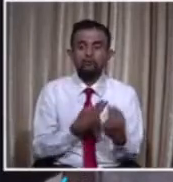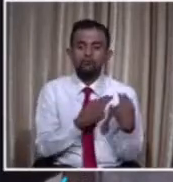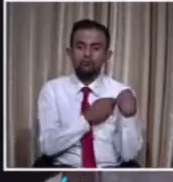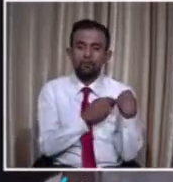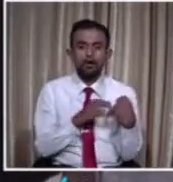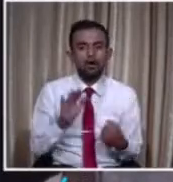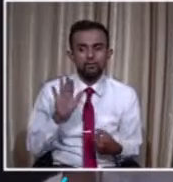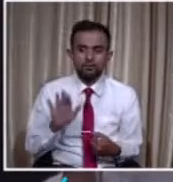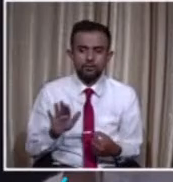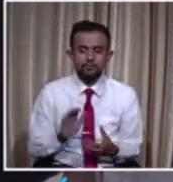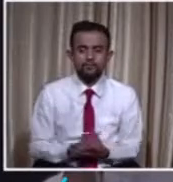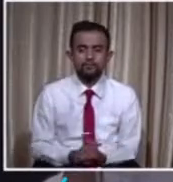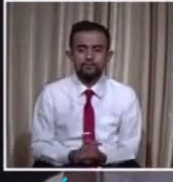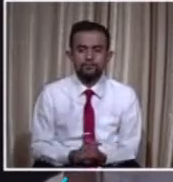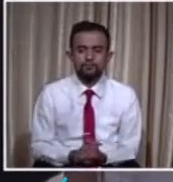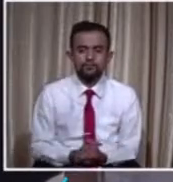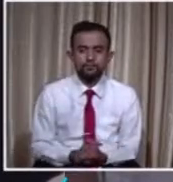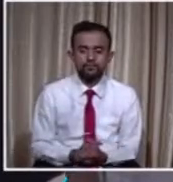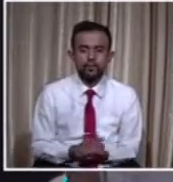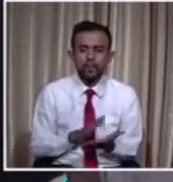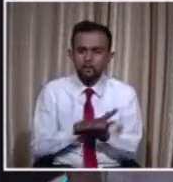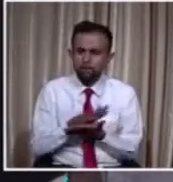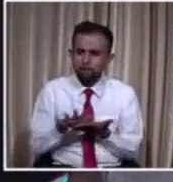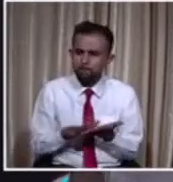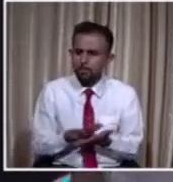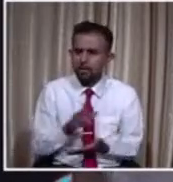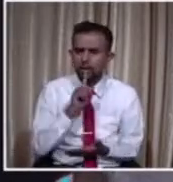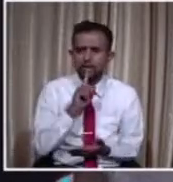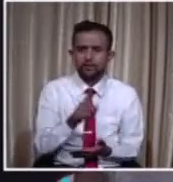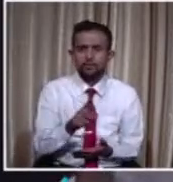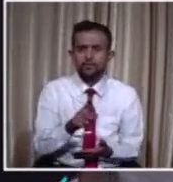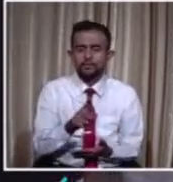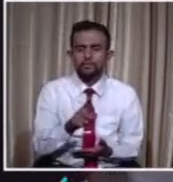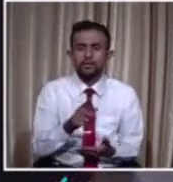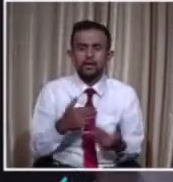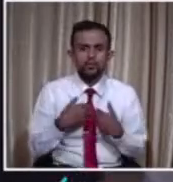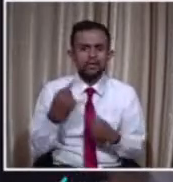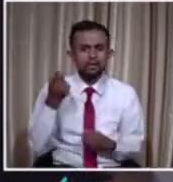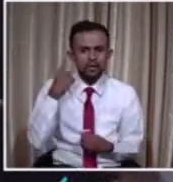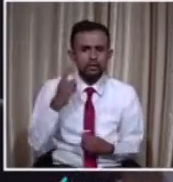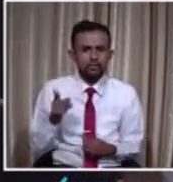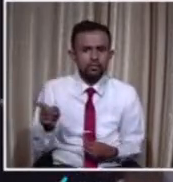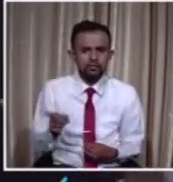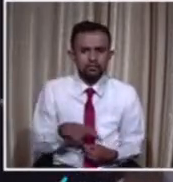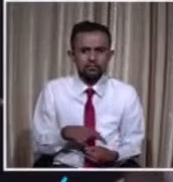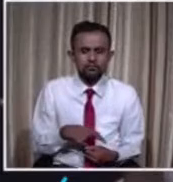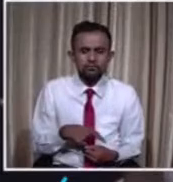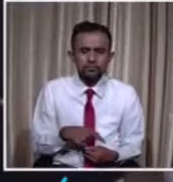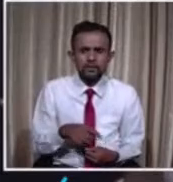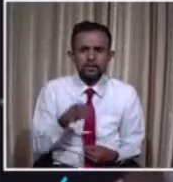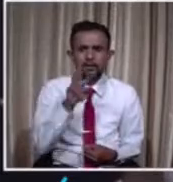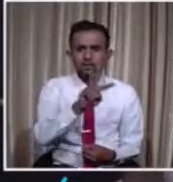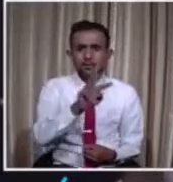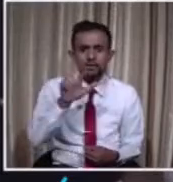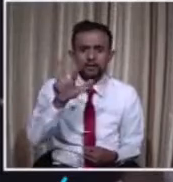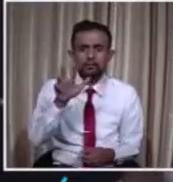ganimi kiyala. E wage man pahadiliwa sadahan karanna one api iye dinedi 39 denek